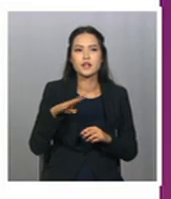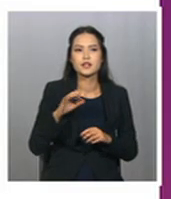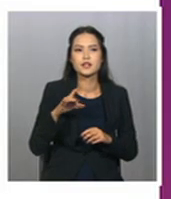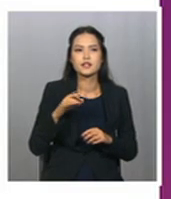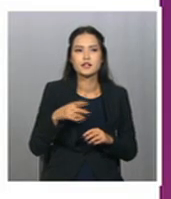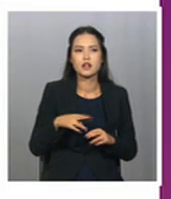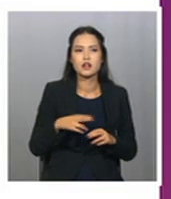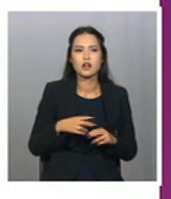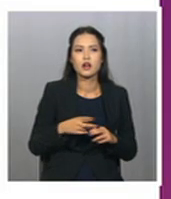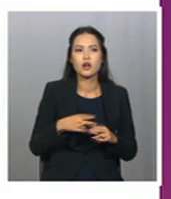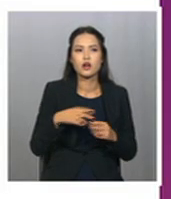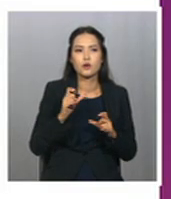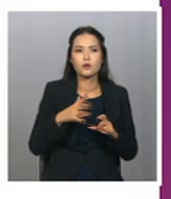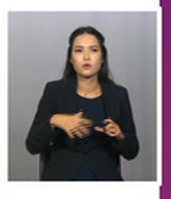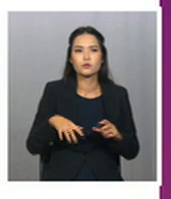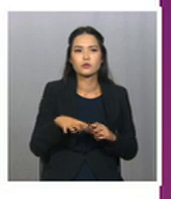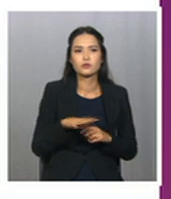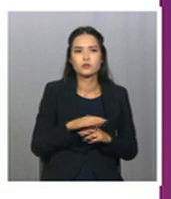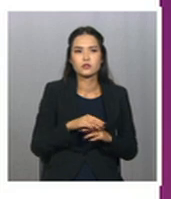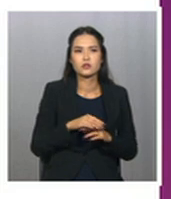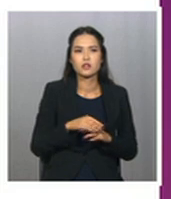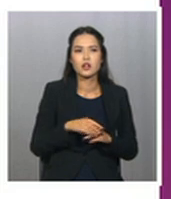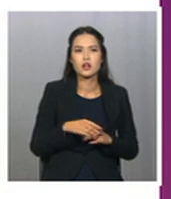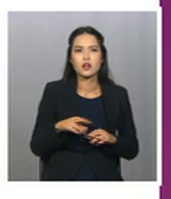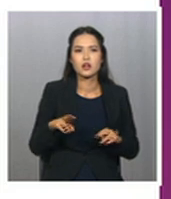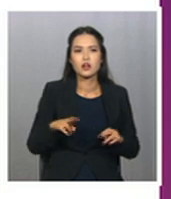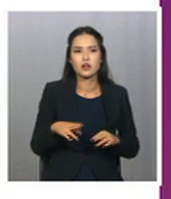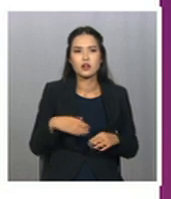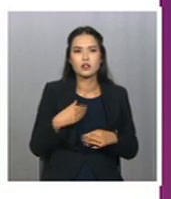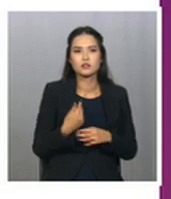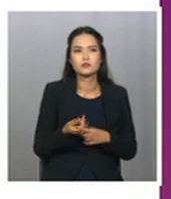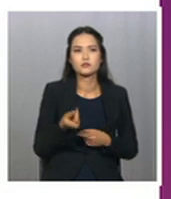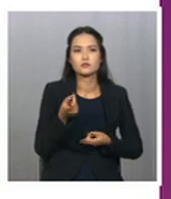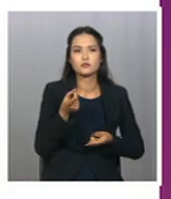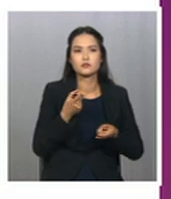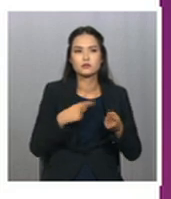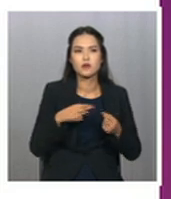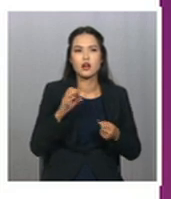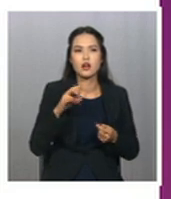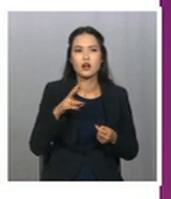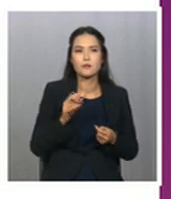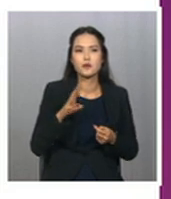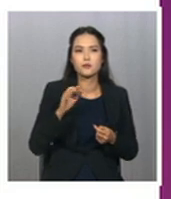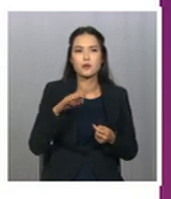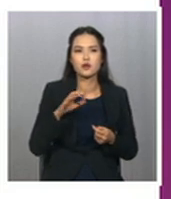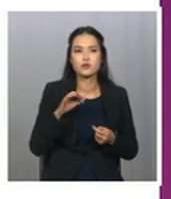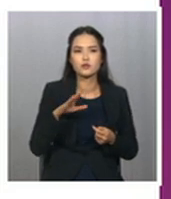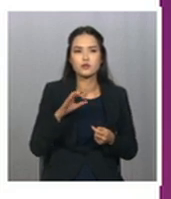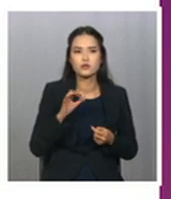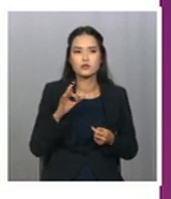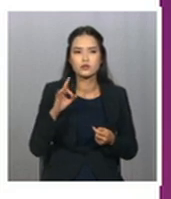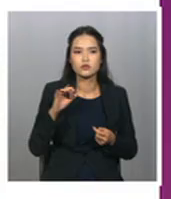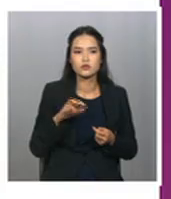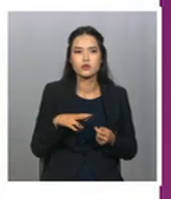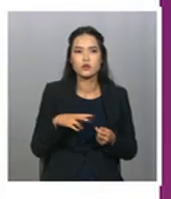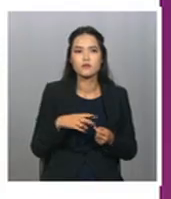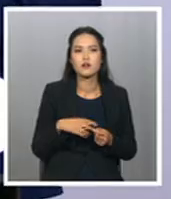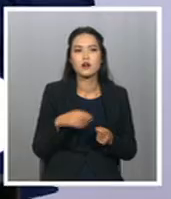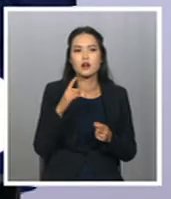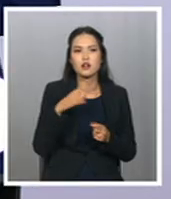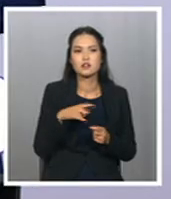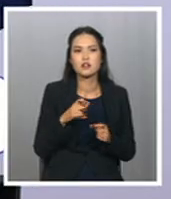Ботов жәрменкесінде ұлт зиялылары Бөкейханов, Ахмет Байтұрсынұлдары ұйымдастырған қазақ халқы